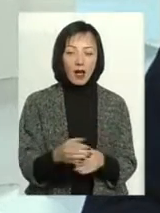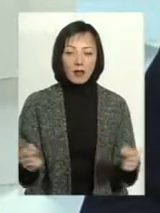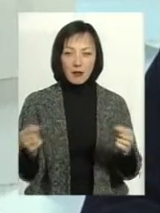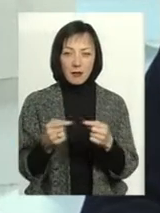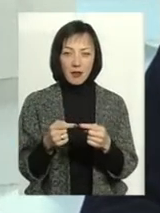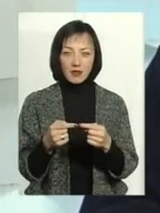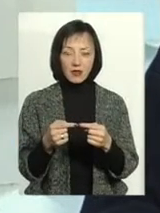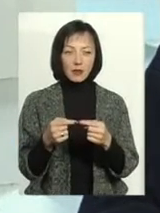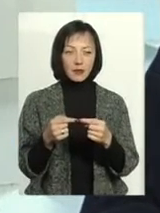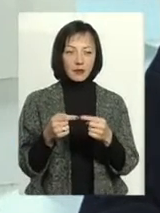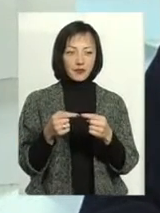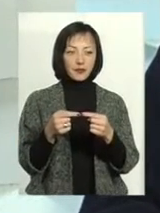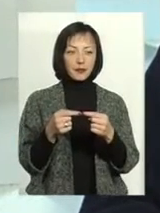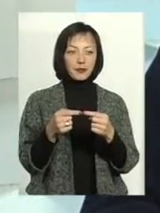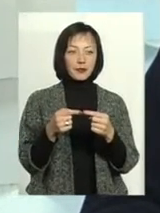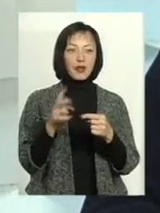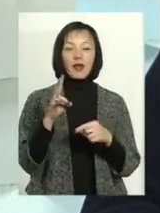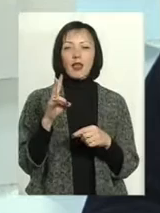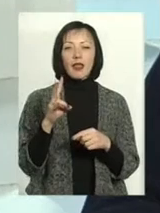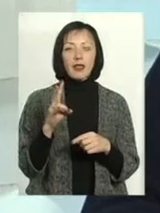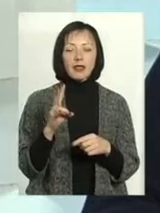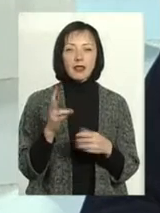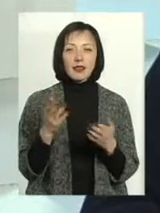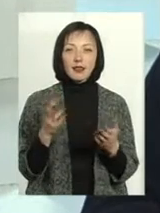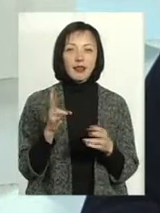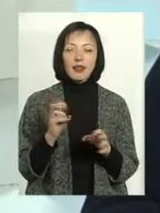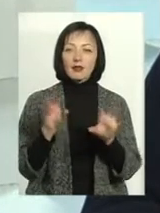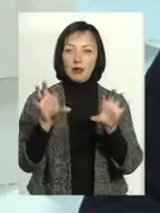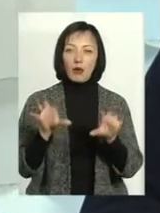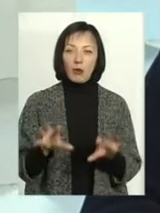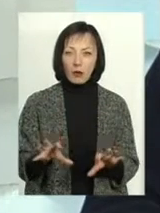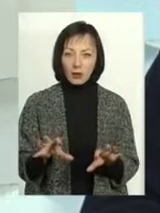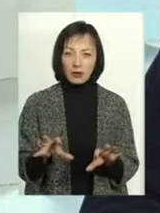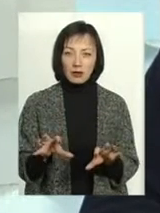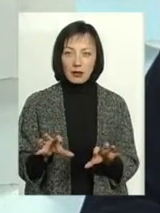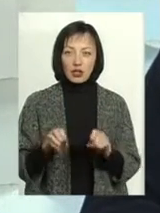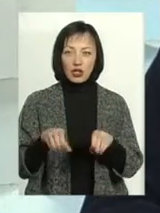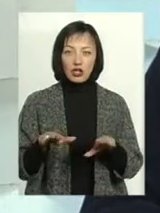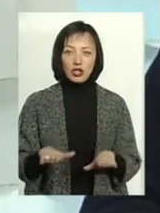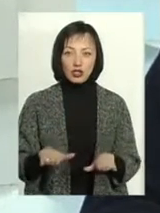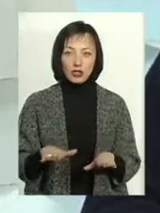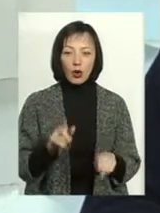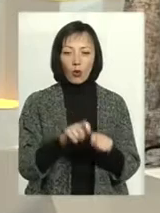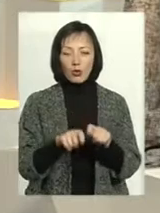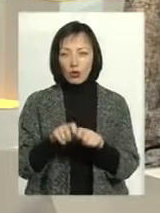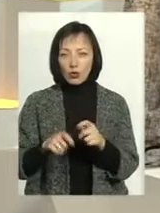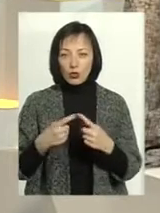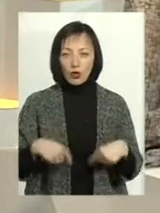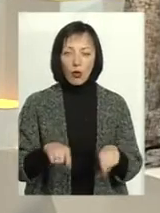певних, не зовсім, не то ж не зовсім, а незаконних рішень контролюючих